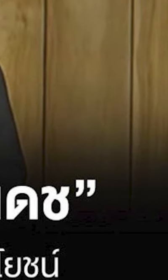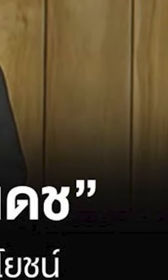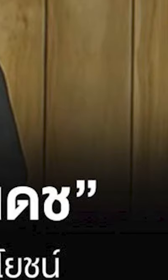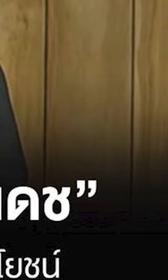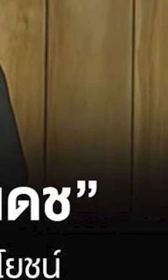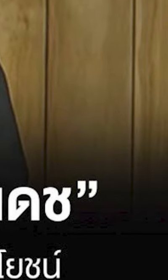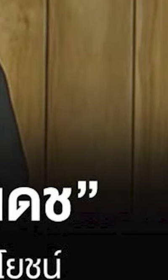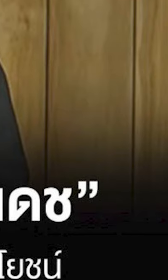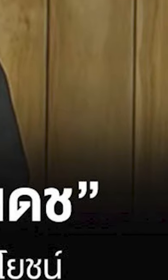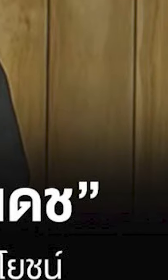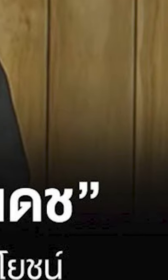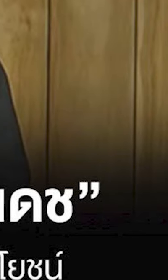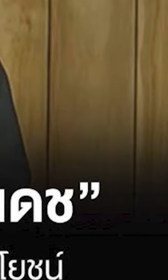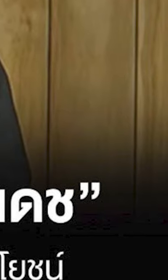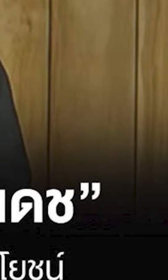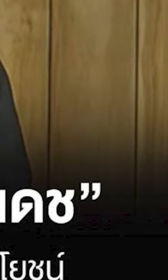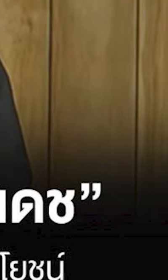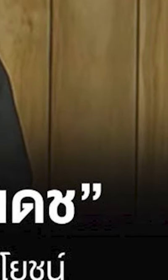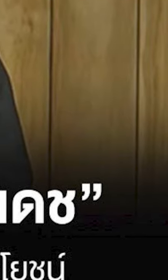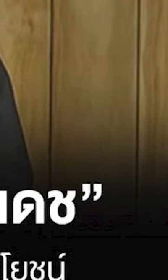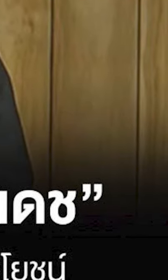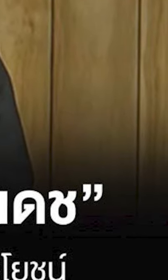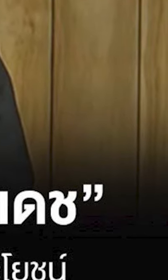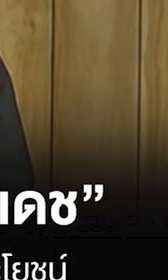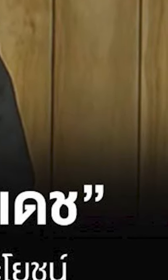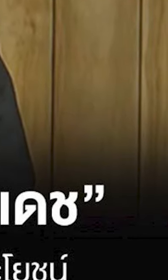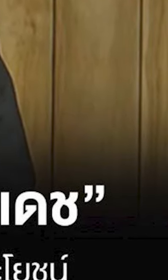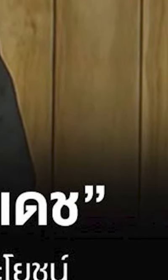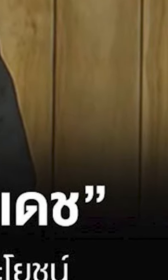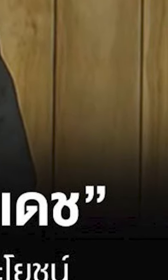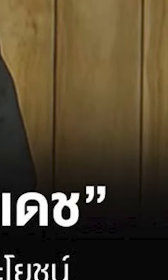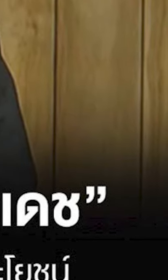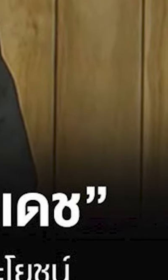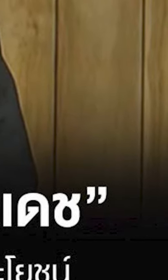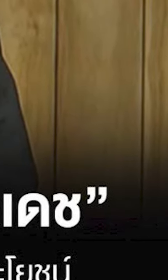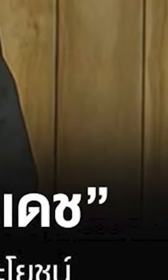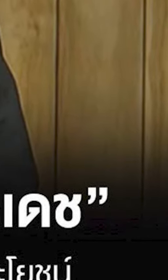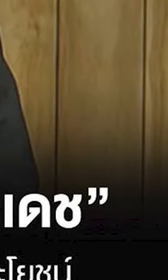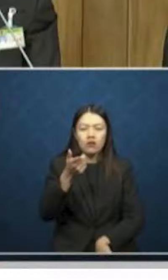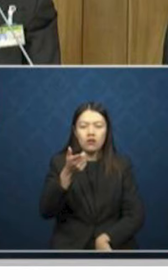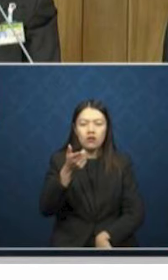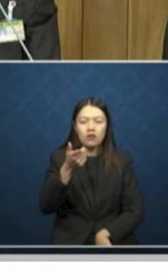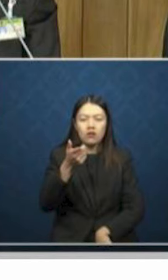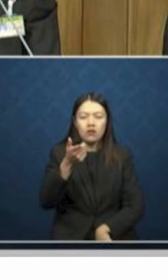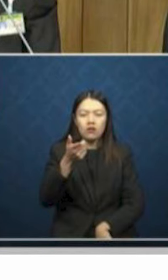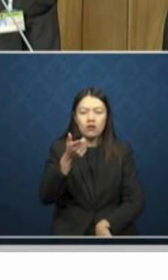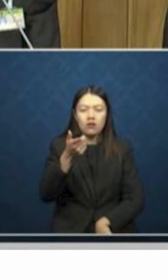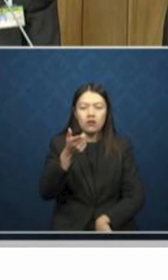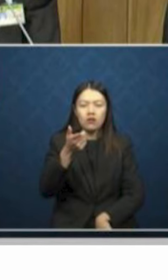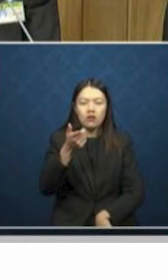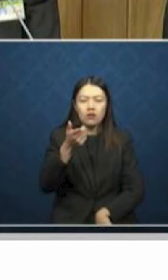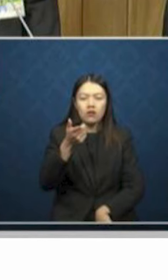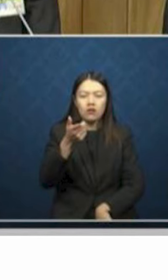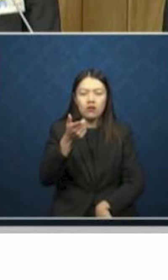ดต่างพากันรับรองมองแล้วไม่ใช่ภาพนักโทษที่ได้รับการพักโทษเพราะว่าอยู่บ้านไม่เหลือเค้าโครงของการเจ็บป่วยรุนแรงเรื่องนี้สังคมมองว่าเป็นเรื่